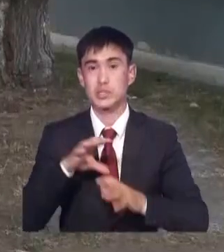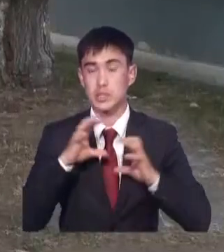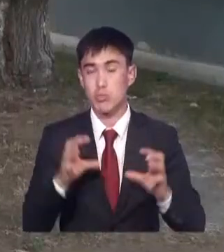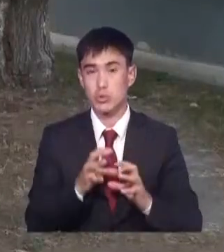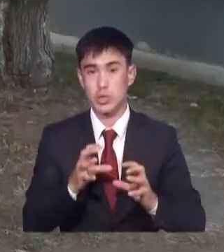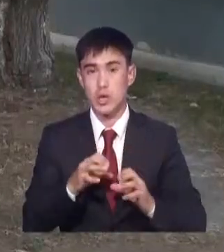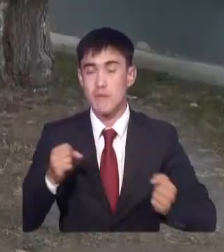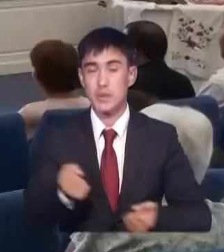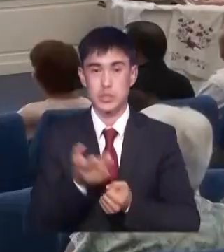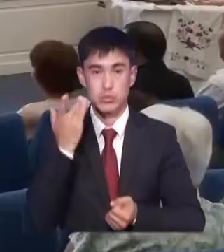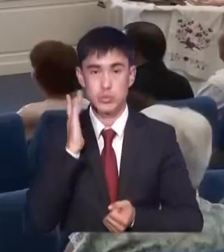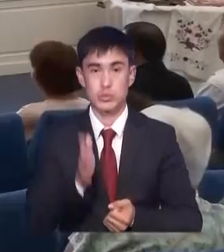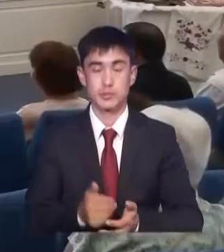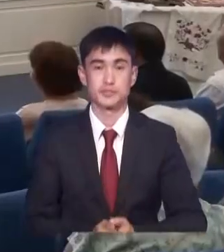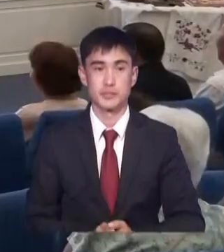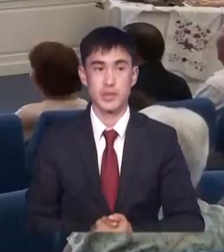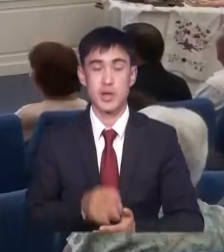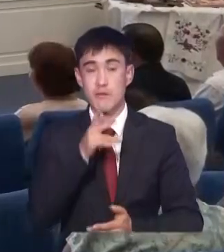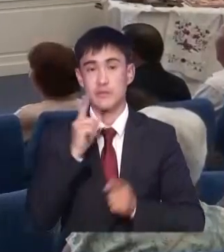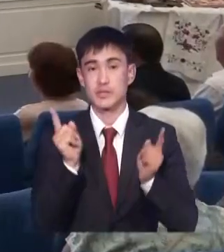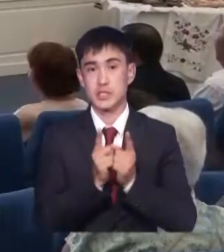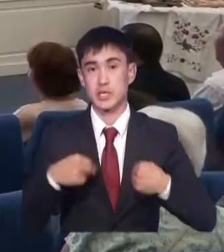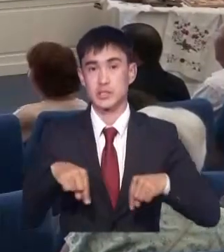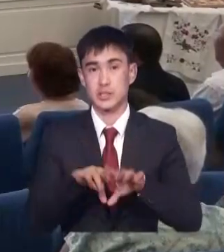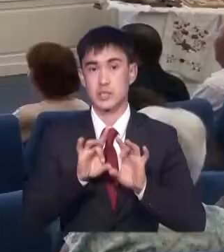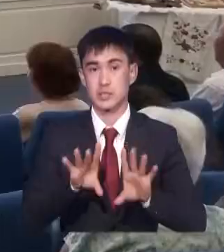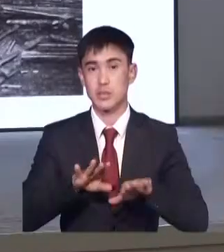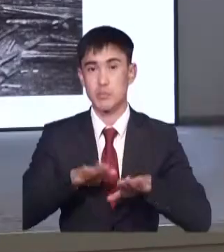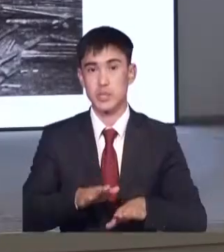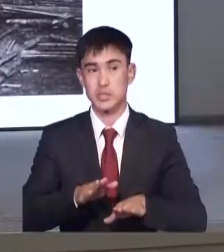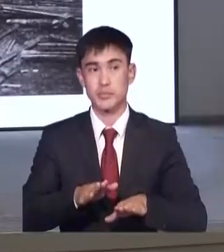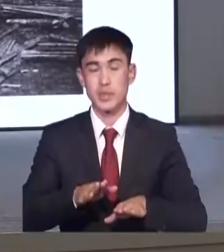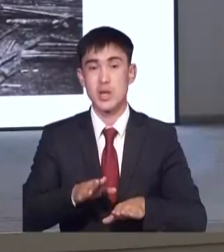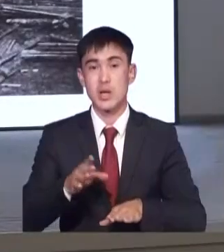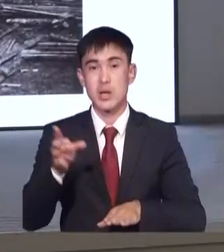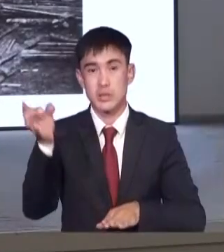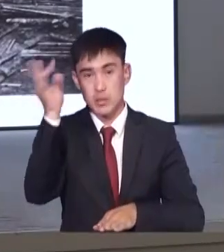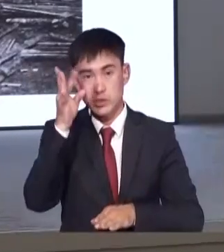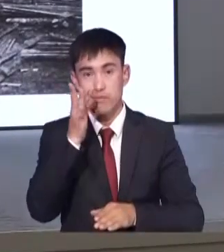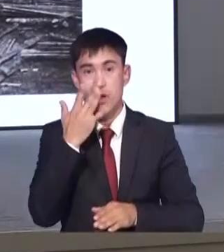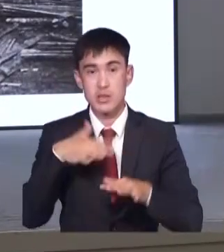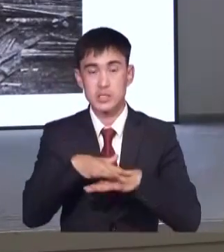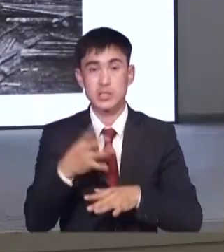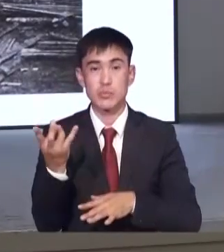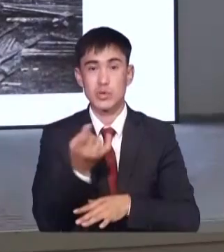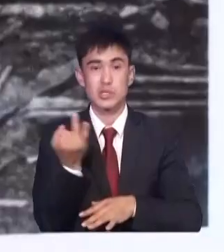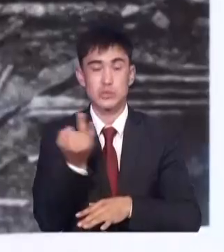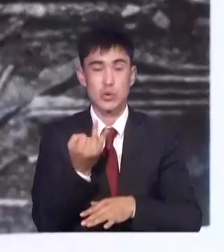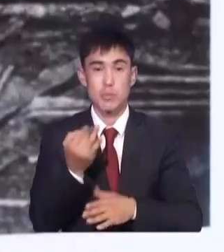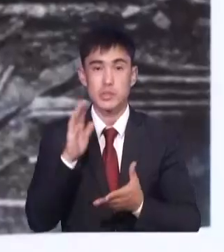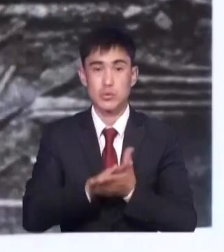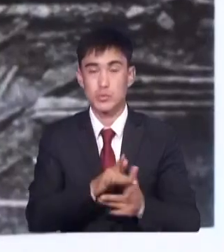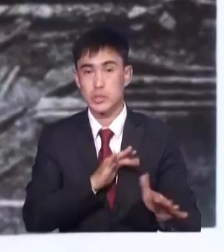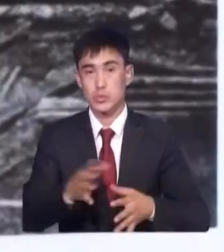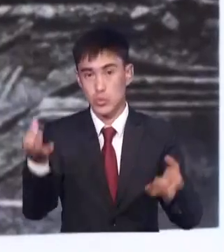всегда будем их поддерживать. Во время встречи организаторы рассказали местным представителям немецкого этноса немного истории, познакомились с